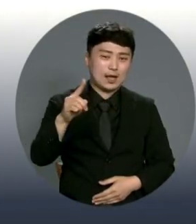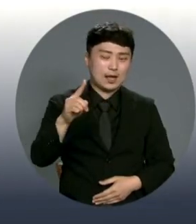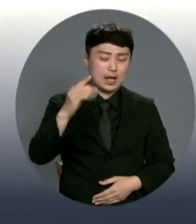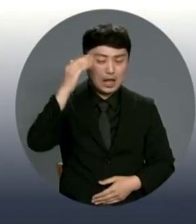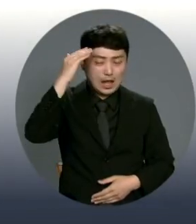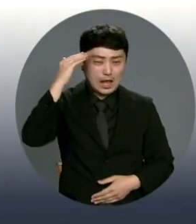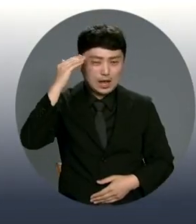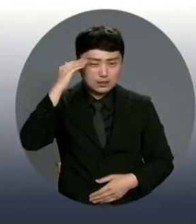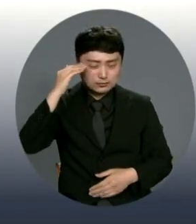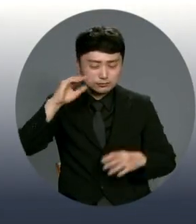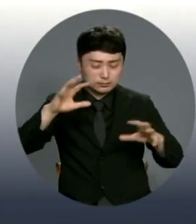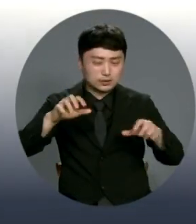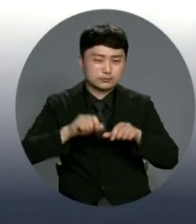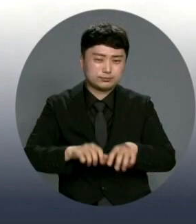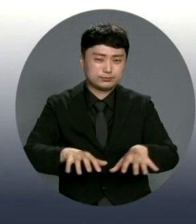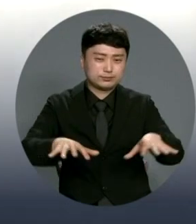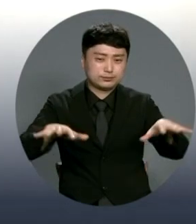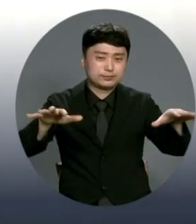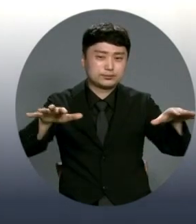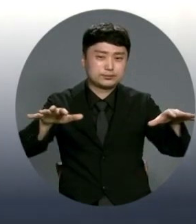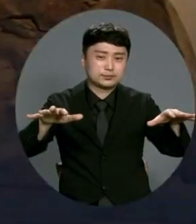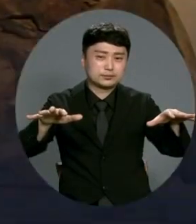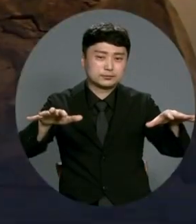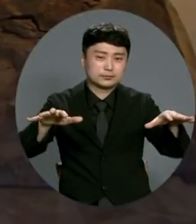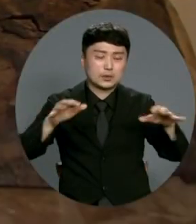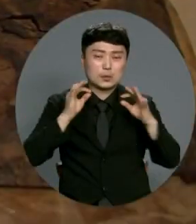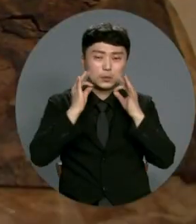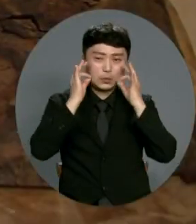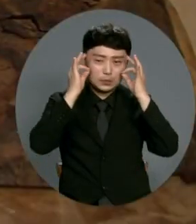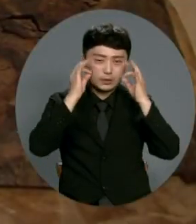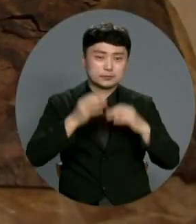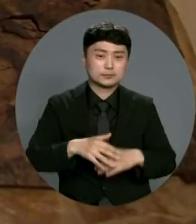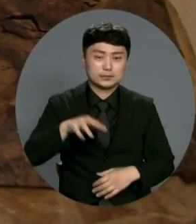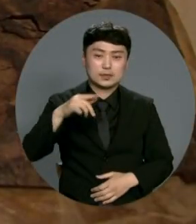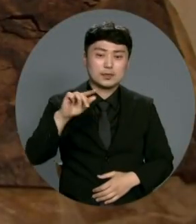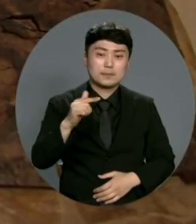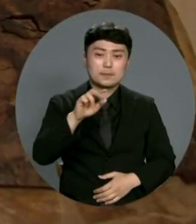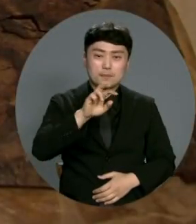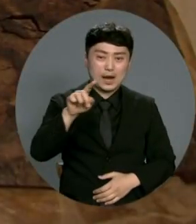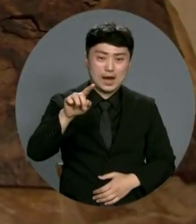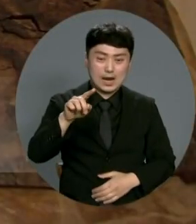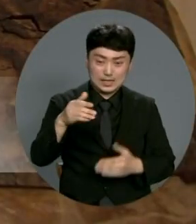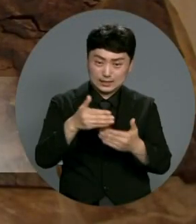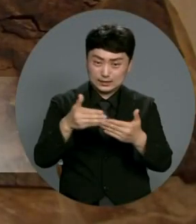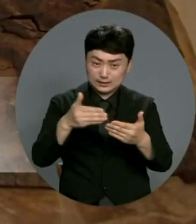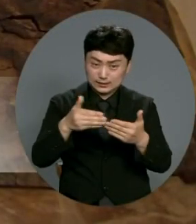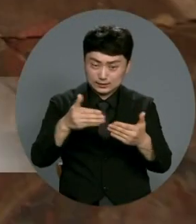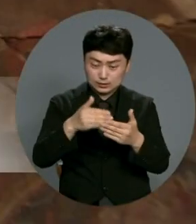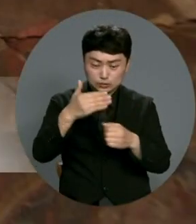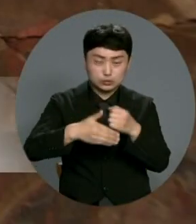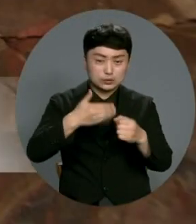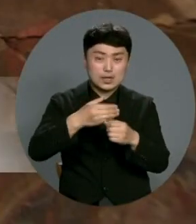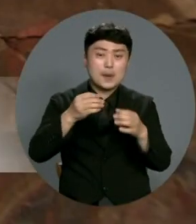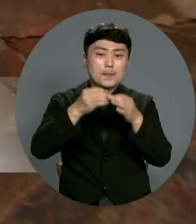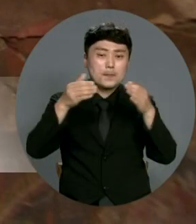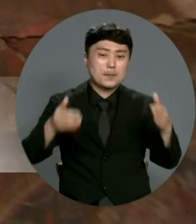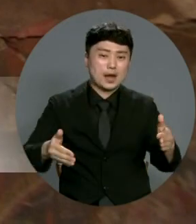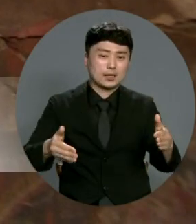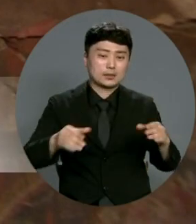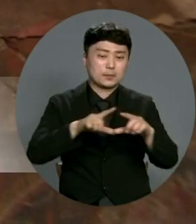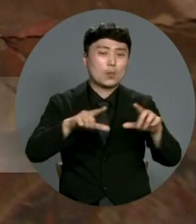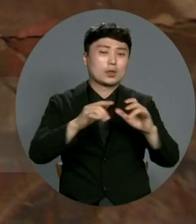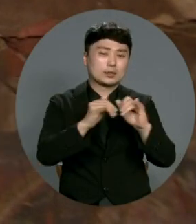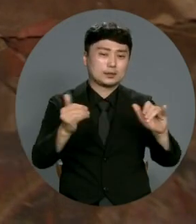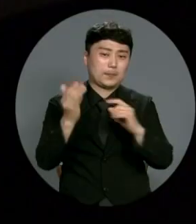한류로 전 세계에 뻗어나갈 수 있도록 자리매김하고. 천마총에서 나온 천마도 실물이 9년 만에 일반에 공개됩니다.